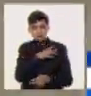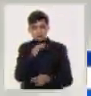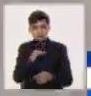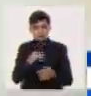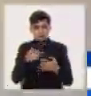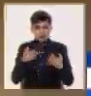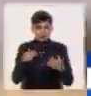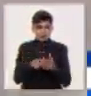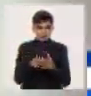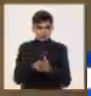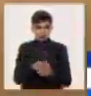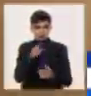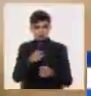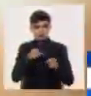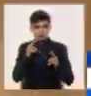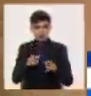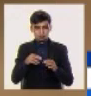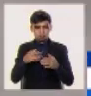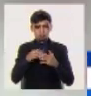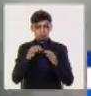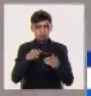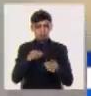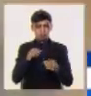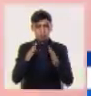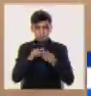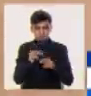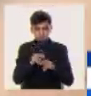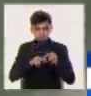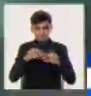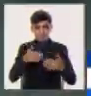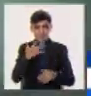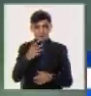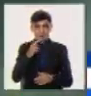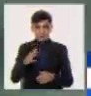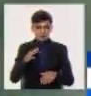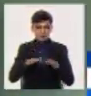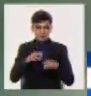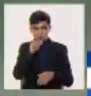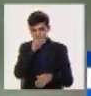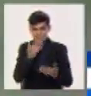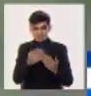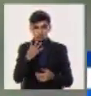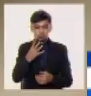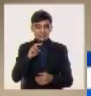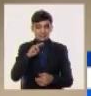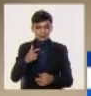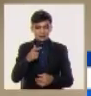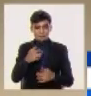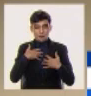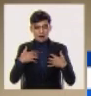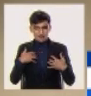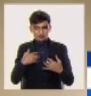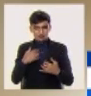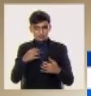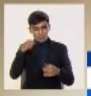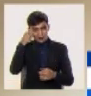выходил зверя построил ему просторный вольер каждый день давал по 5 килограмм курицы или по 4 килограмма баранины когда вывозил ребенка к